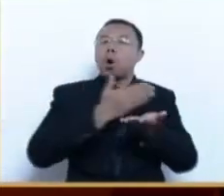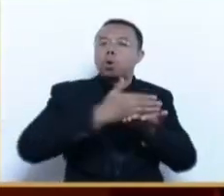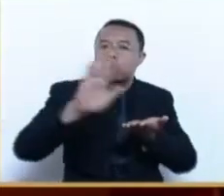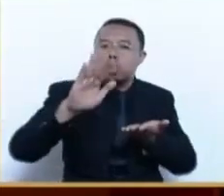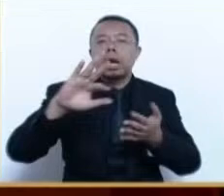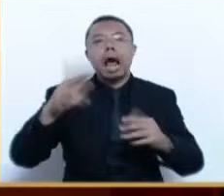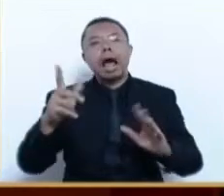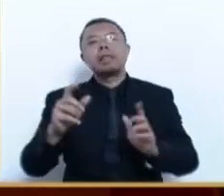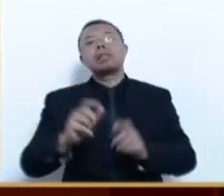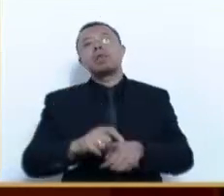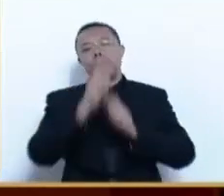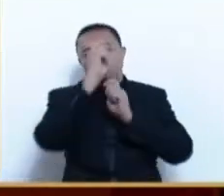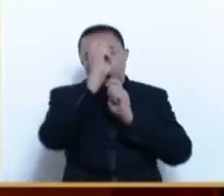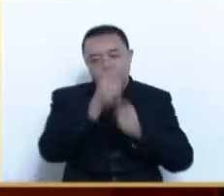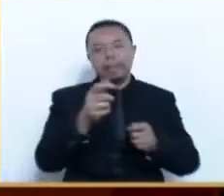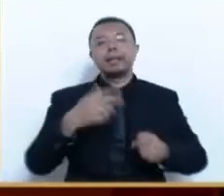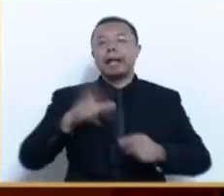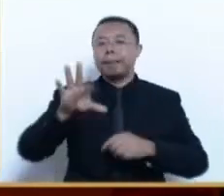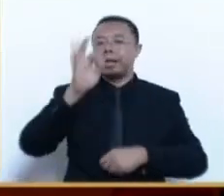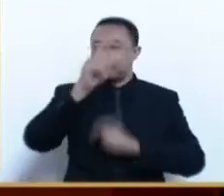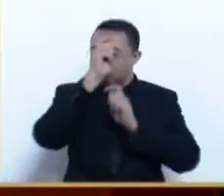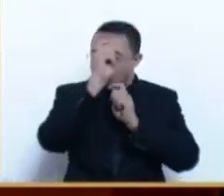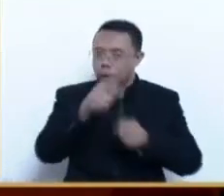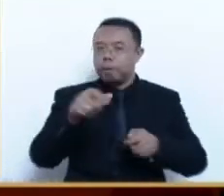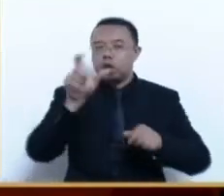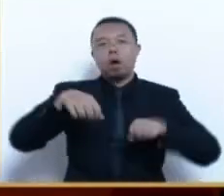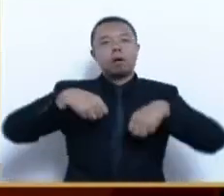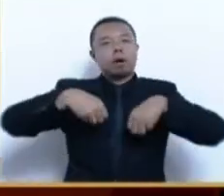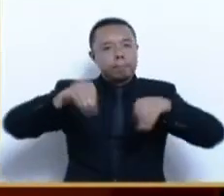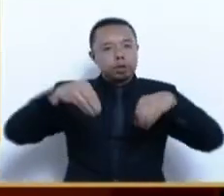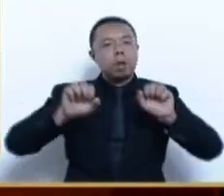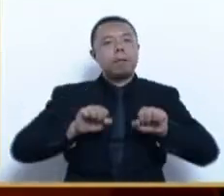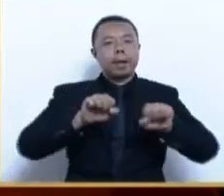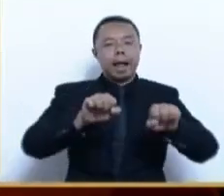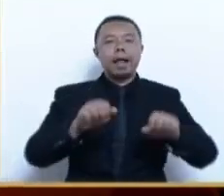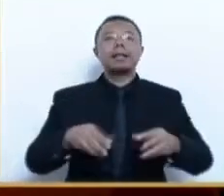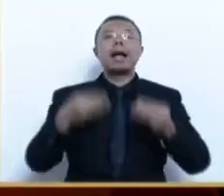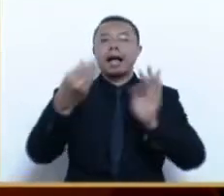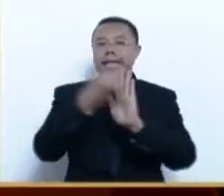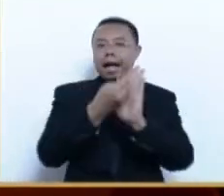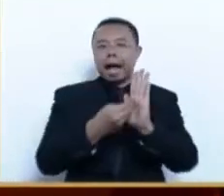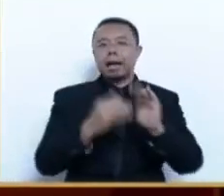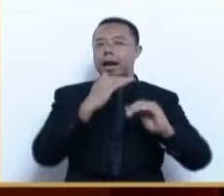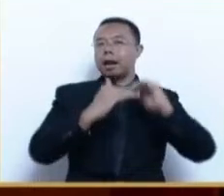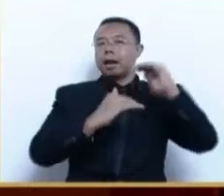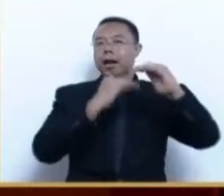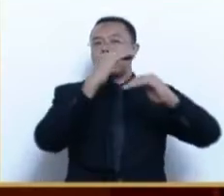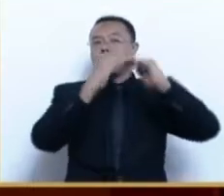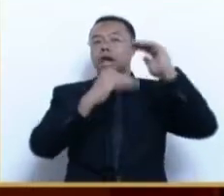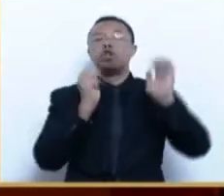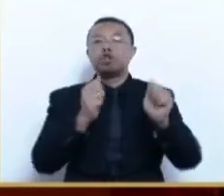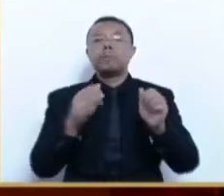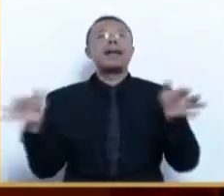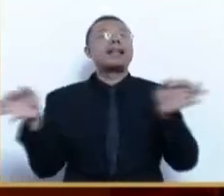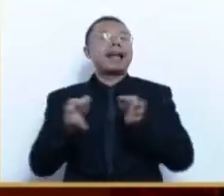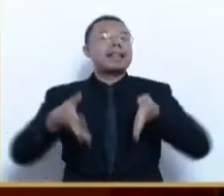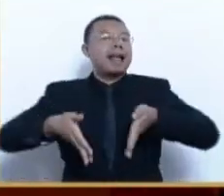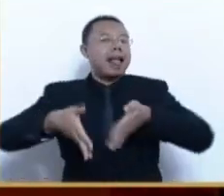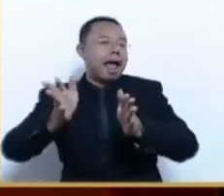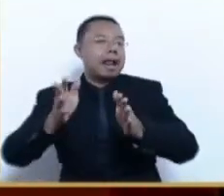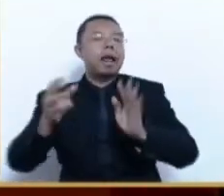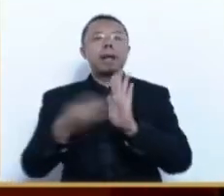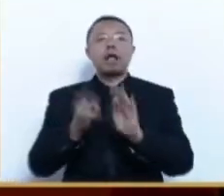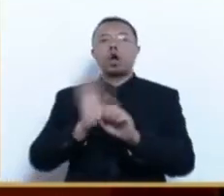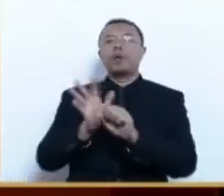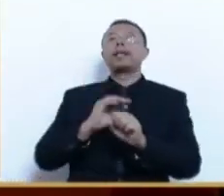dig muliakan PKL Saya beri anggaran membangun di atas supaya berdekatan dengan tokoh masalah